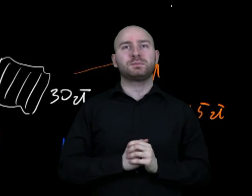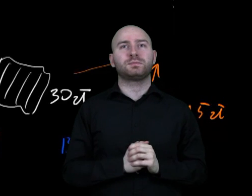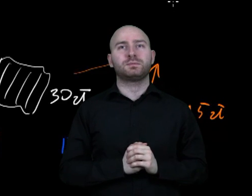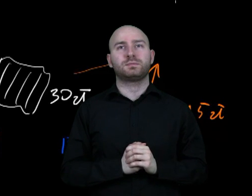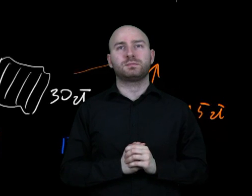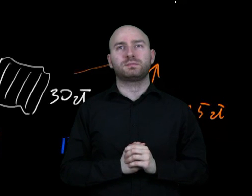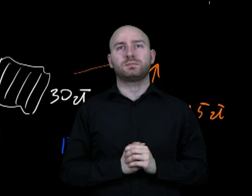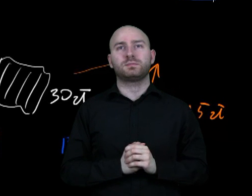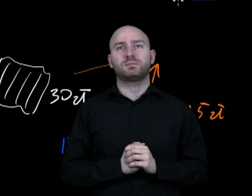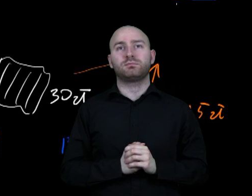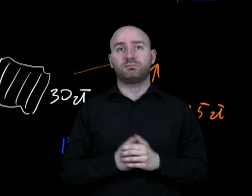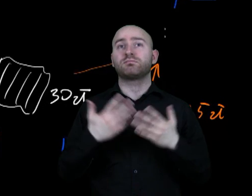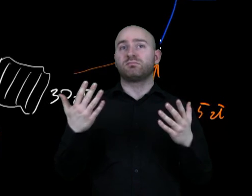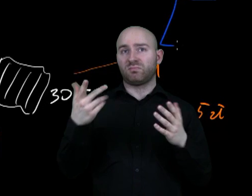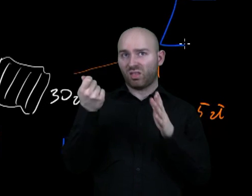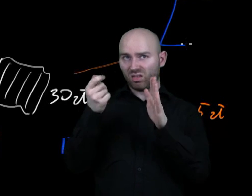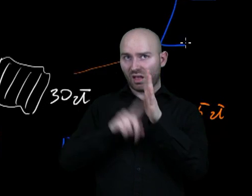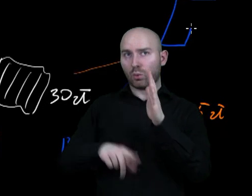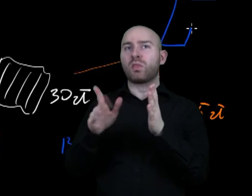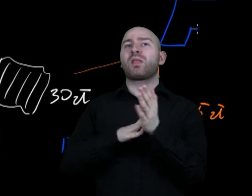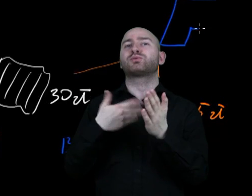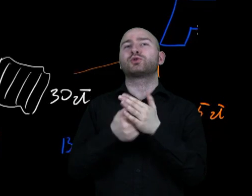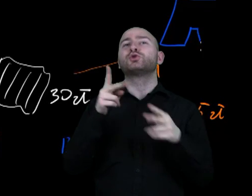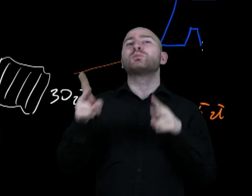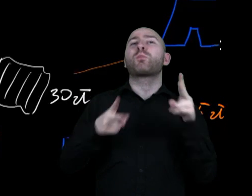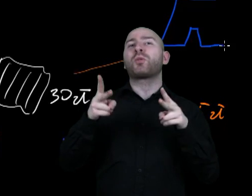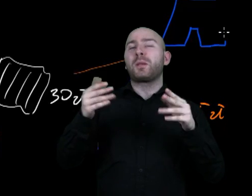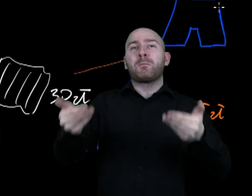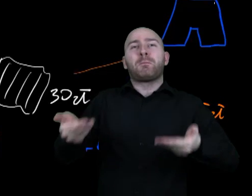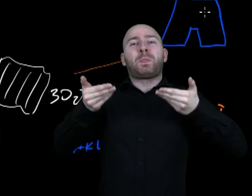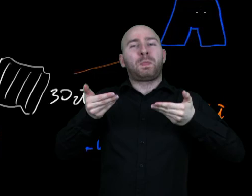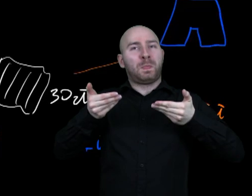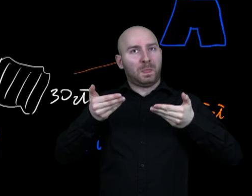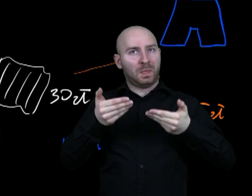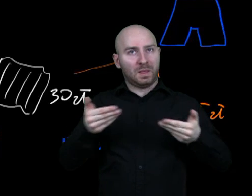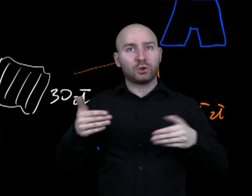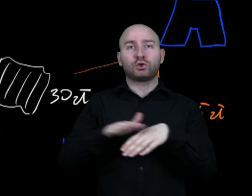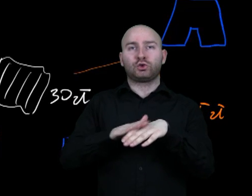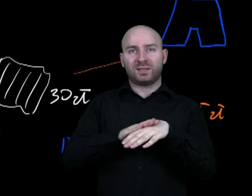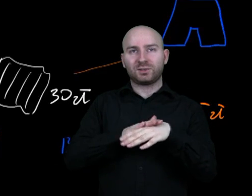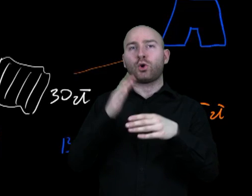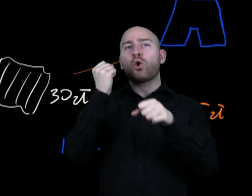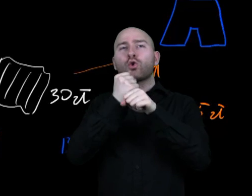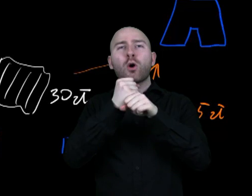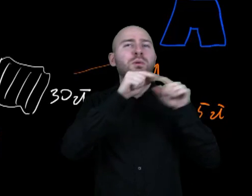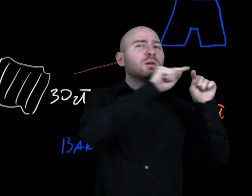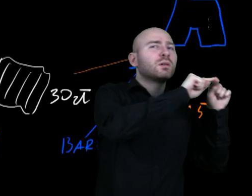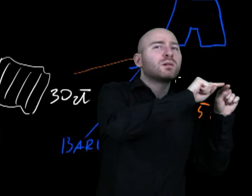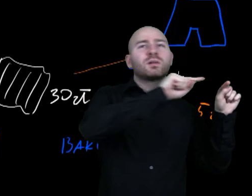warte 50 zł. Tanie, może na przykład są krótkie spodenki. Mamy dżinsy.